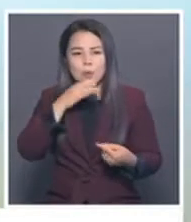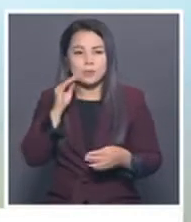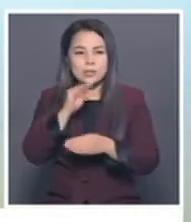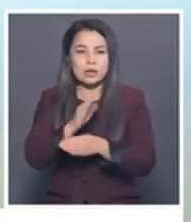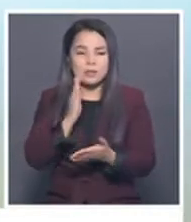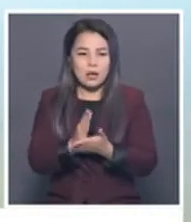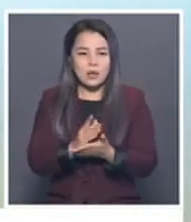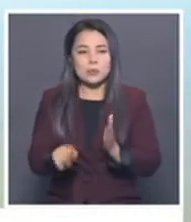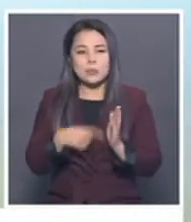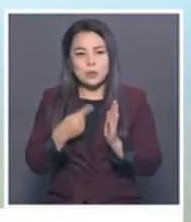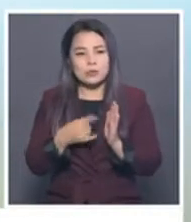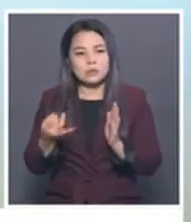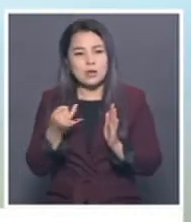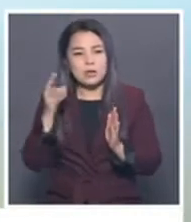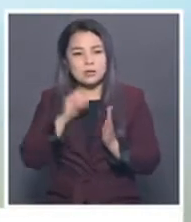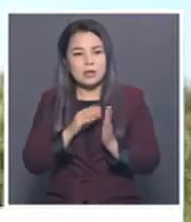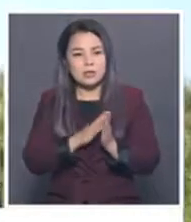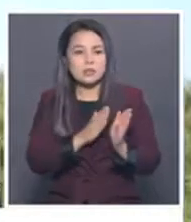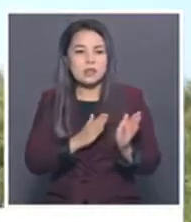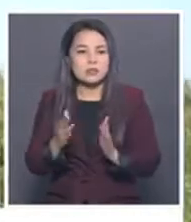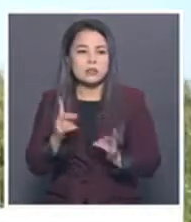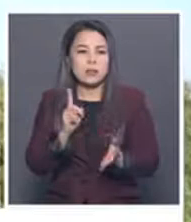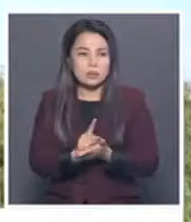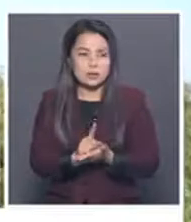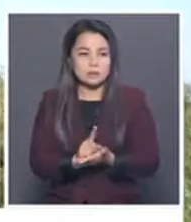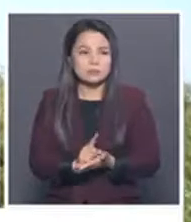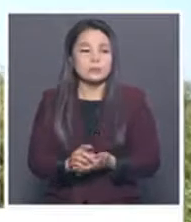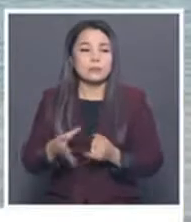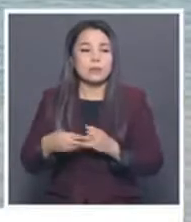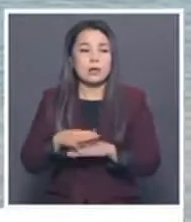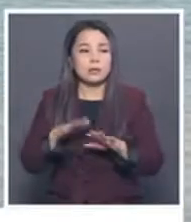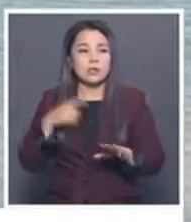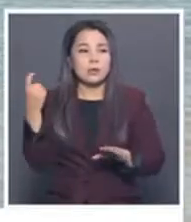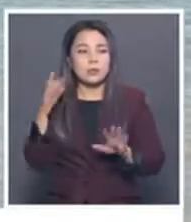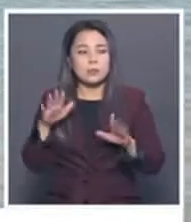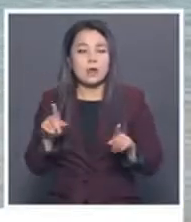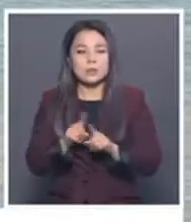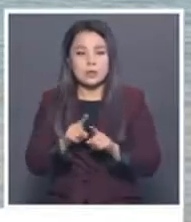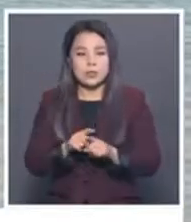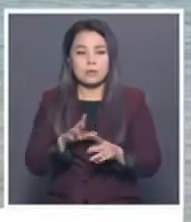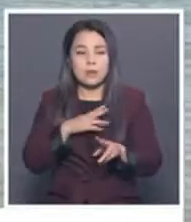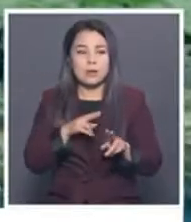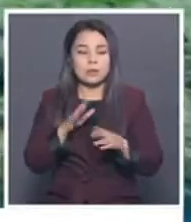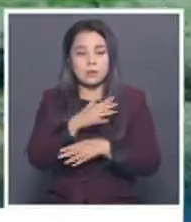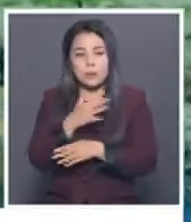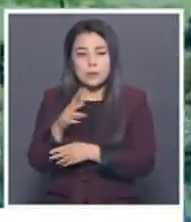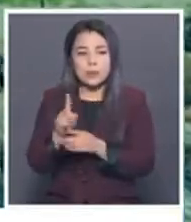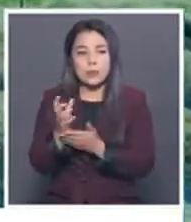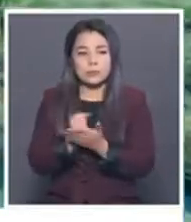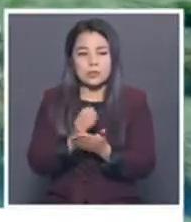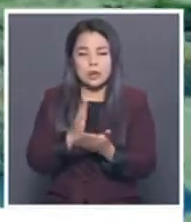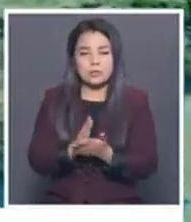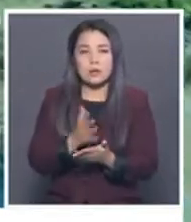қарай сұрақтар туындауда бұлардың санын реттеуге. Өңірдегі орман қоры 52 мың гектардан асады. Ақжайық резерваты